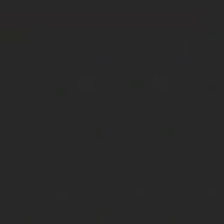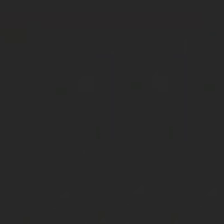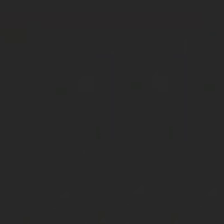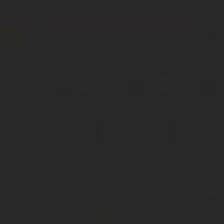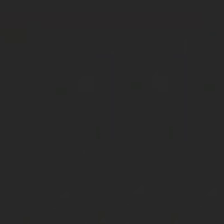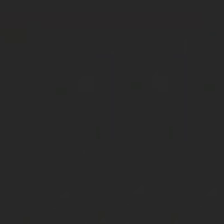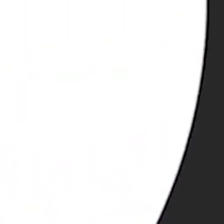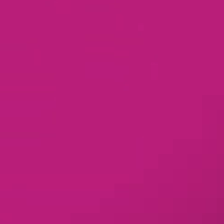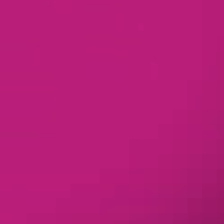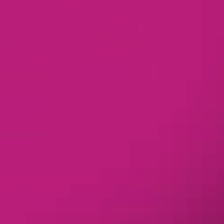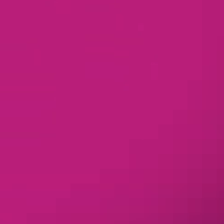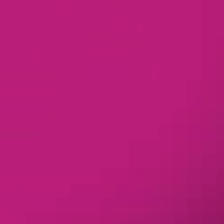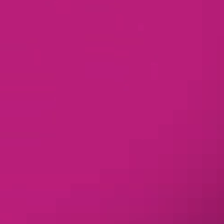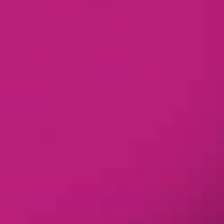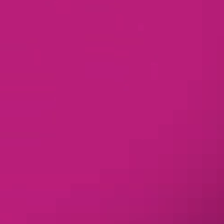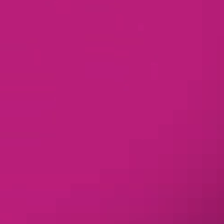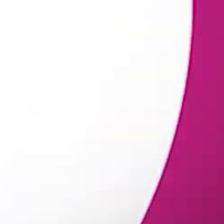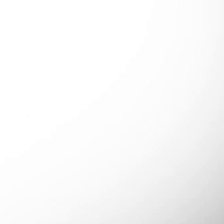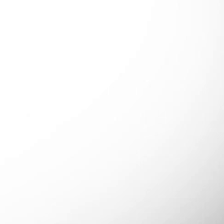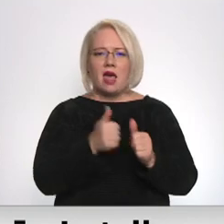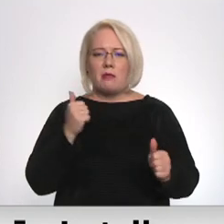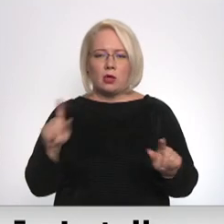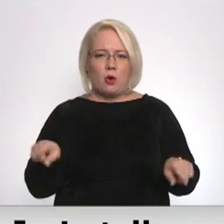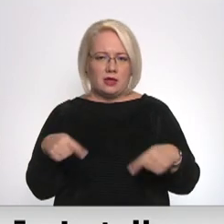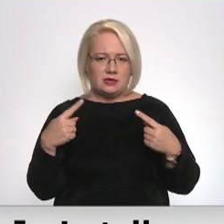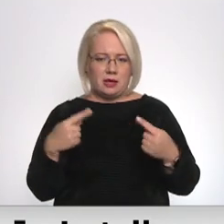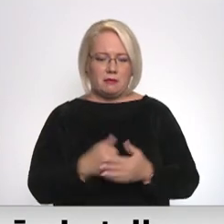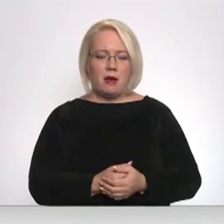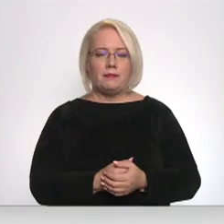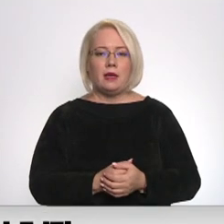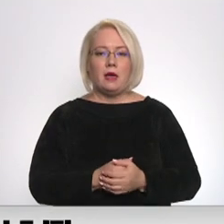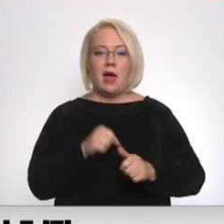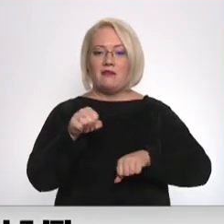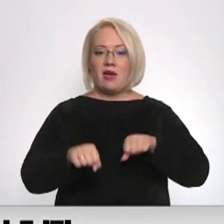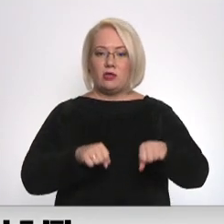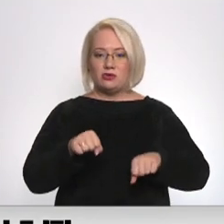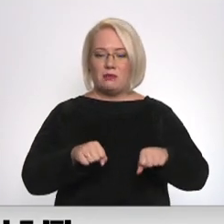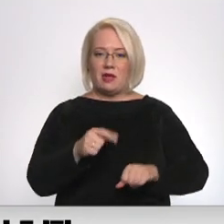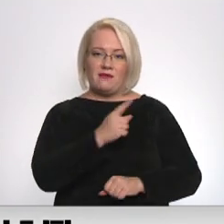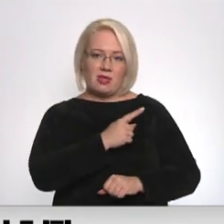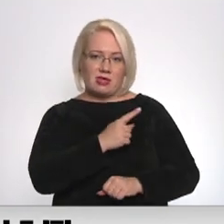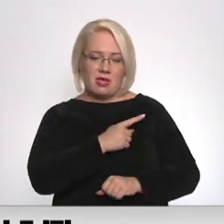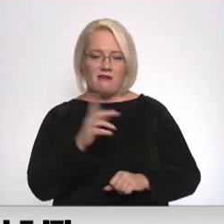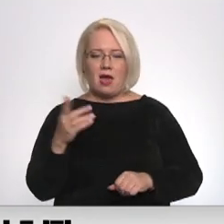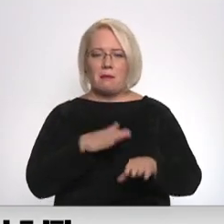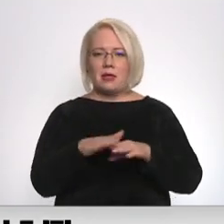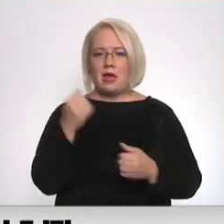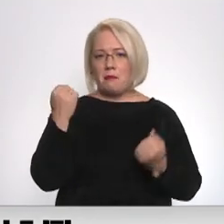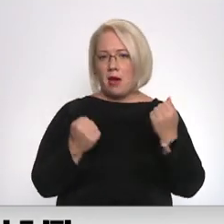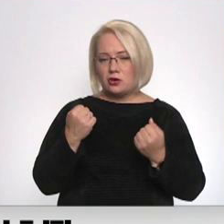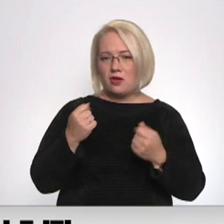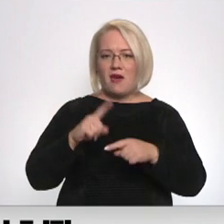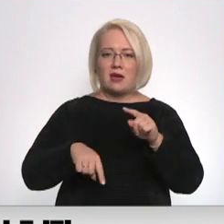Re, viss ēters ir te! Ar velosipēdu vienatnē vai pilnā mašīnā radu vai